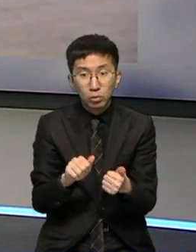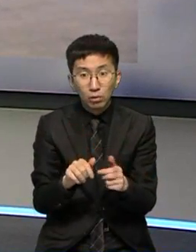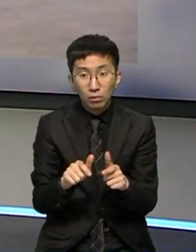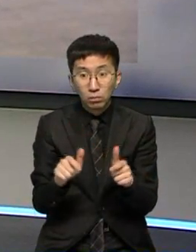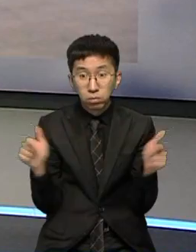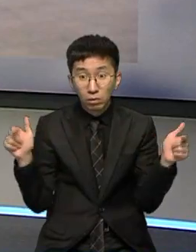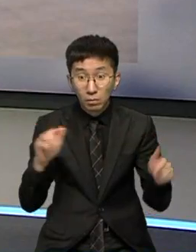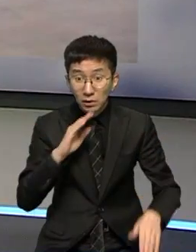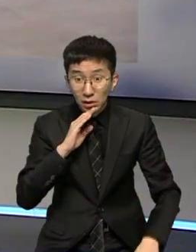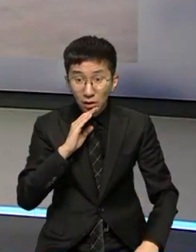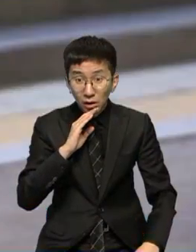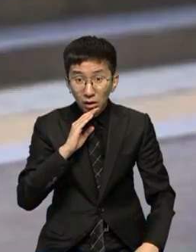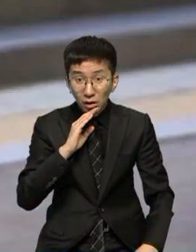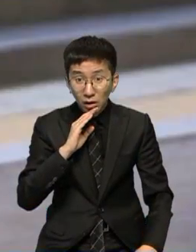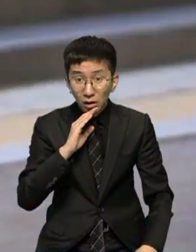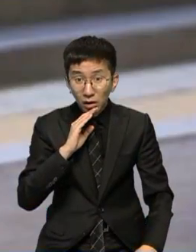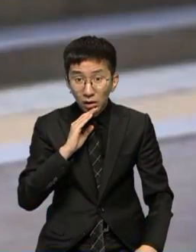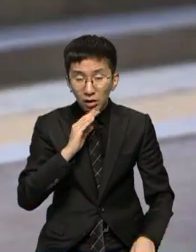있어요.